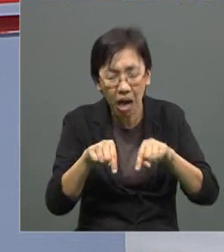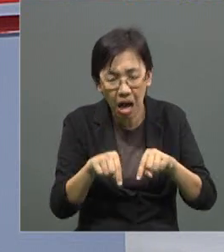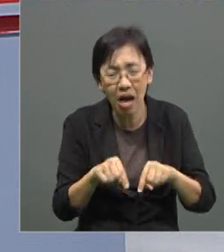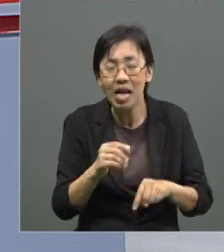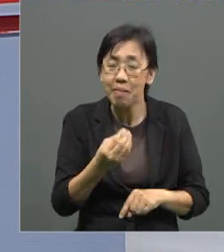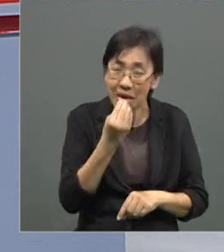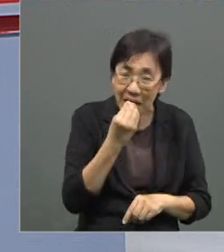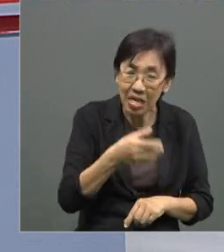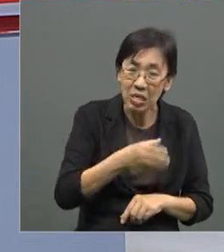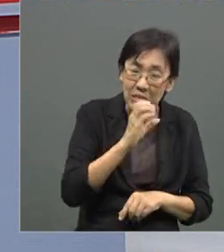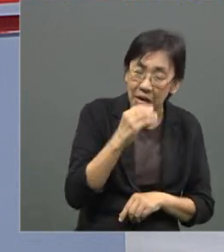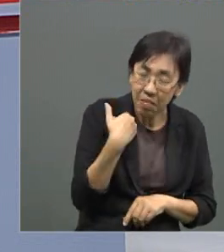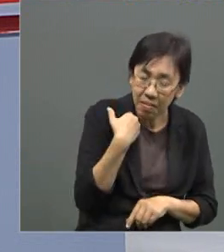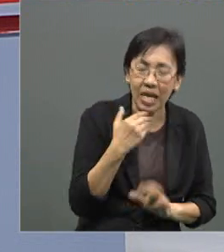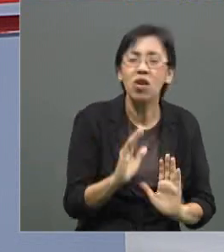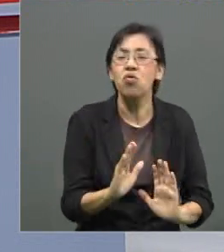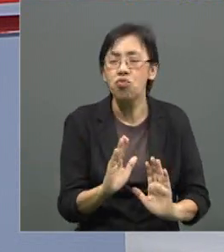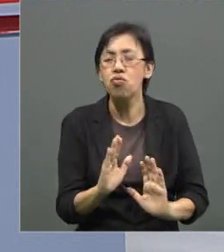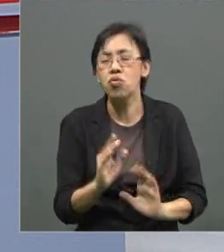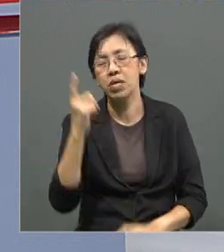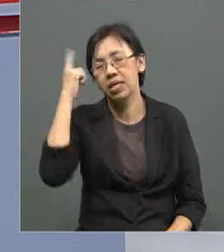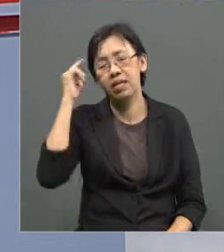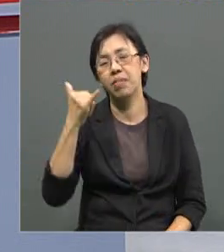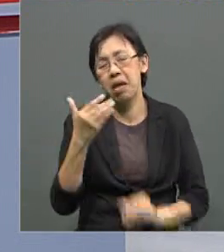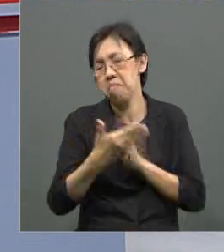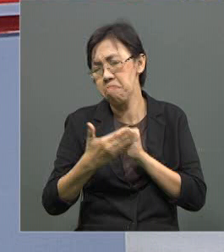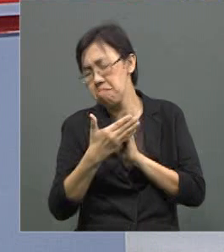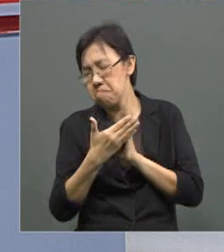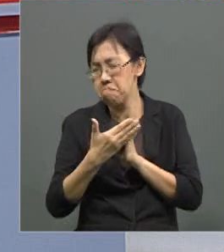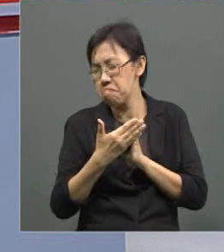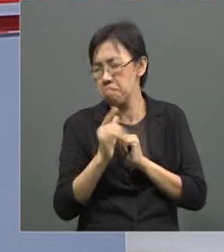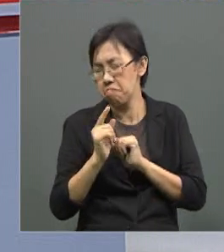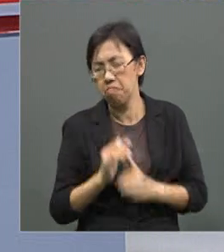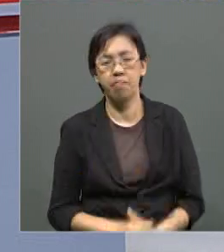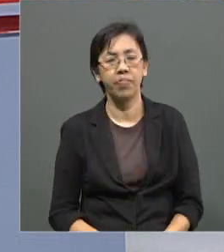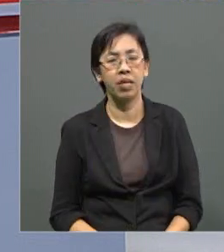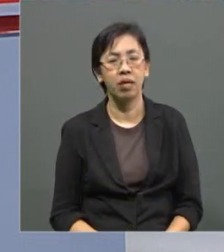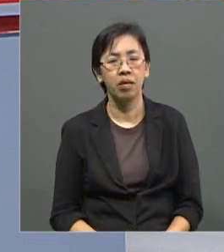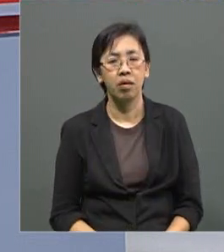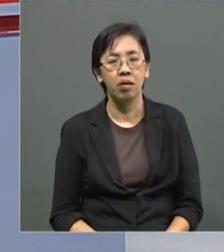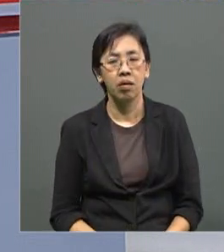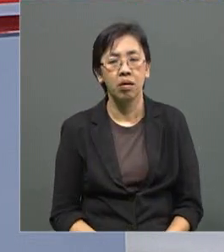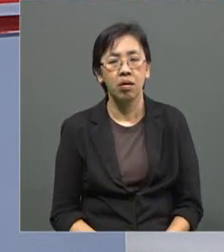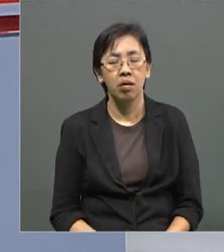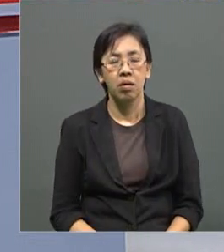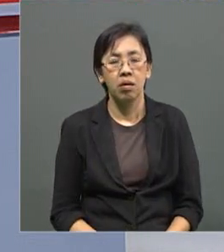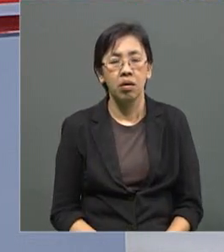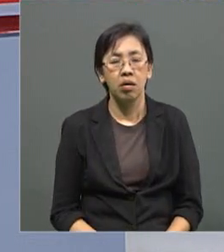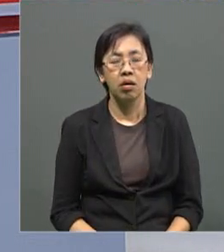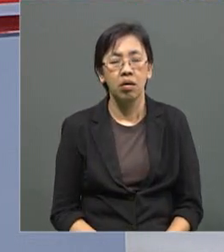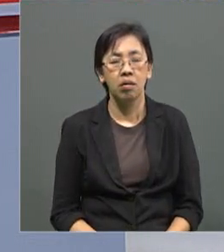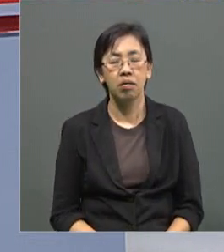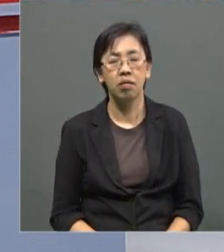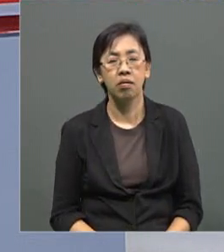เป่าเอเนี่ยแหละนะหลายอย่างเนี่ยเขาก็มองว่าหลายๆกรณีเนี่ยคือตัวพื้นเพนิสัยใจคอเดิมอาจจะมี